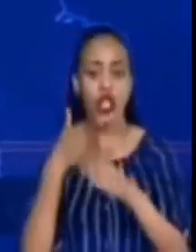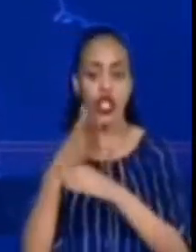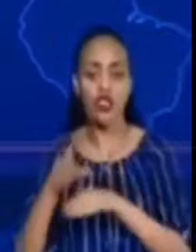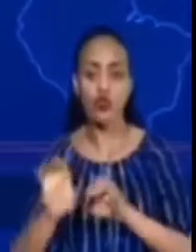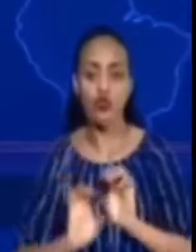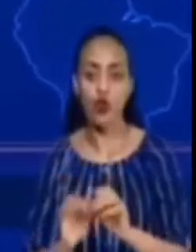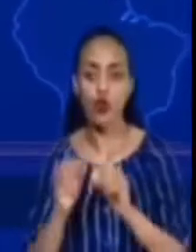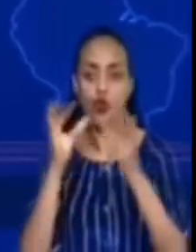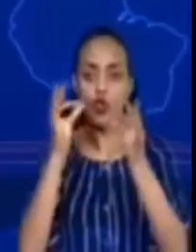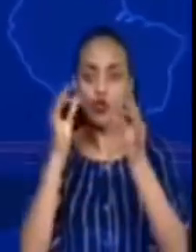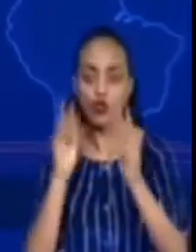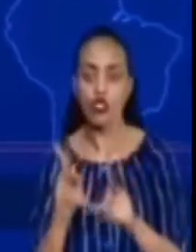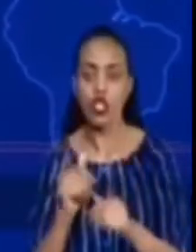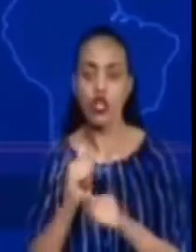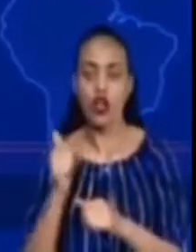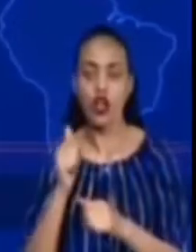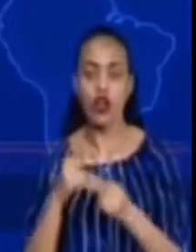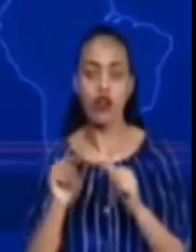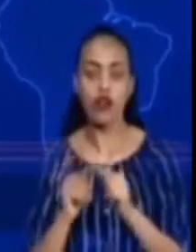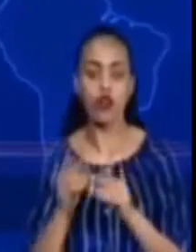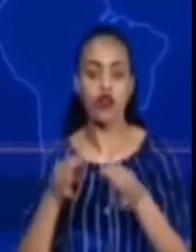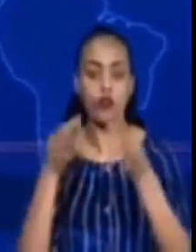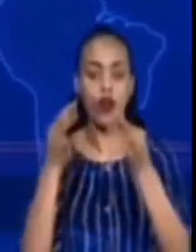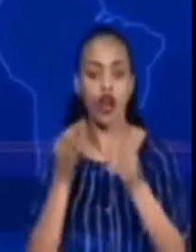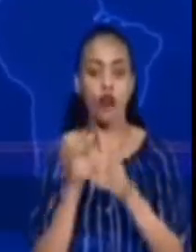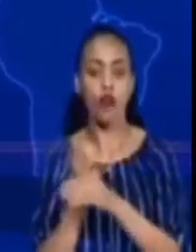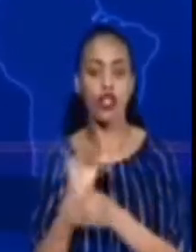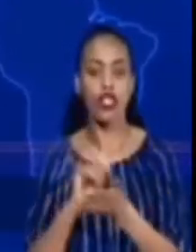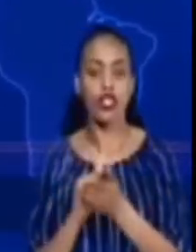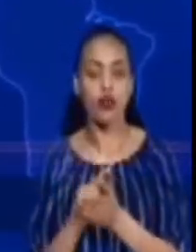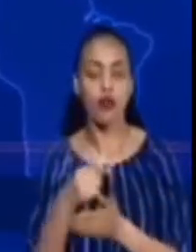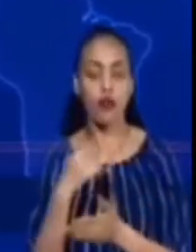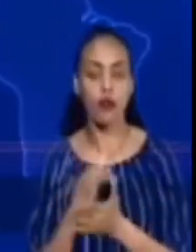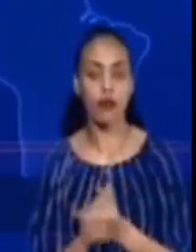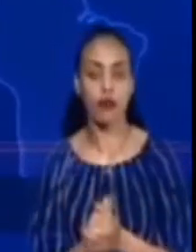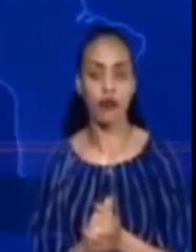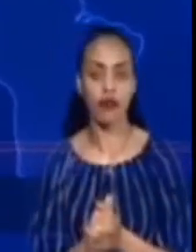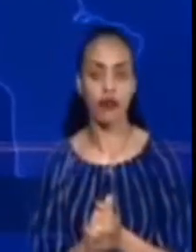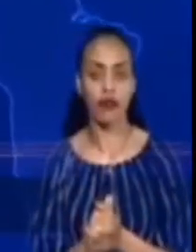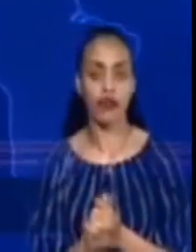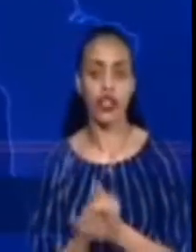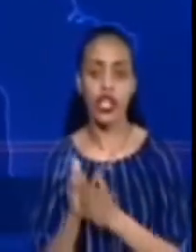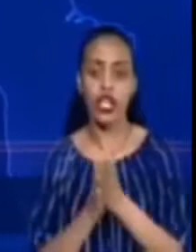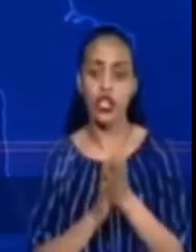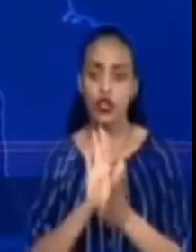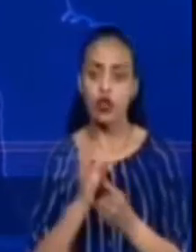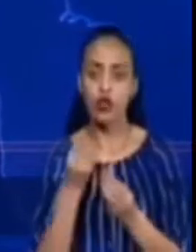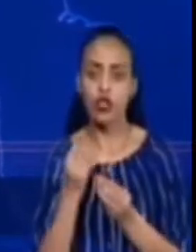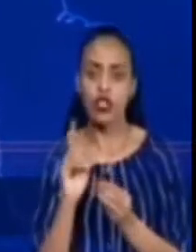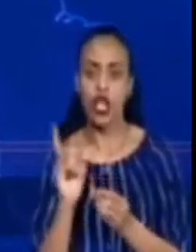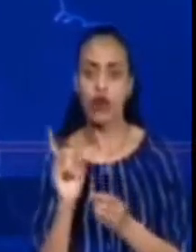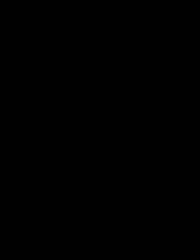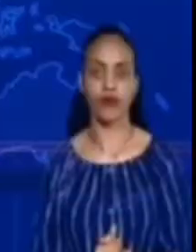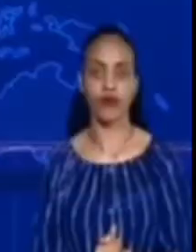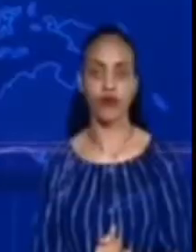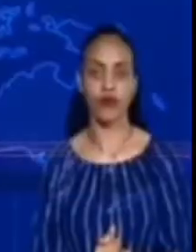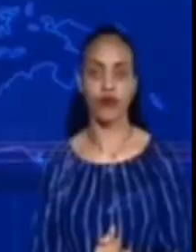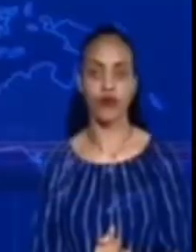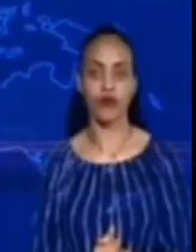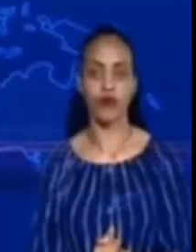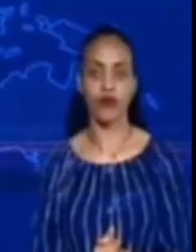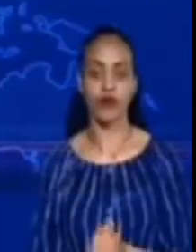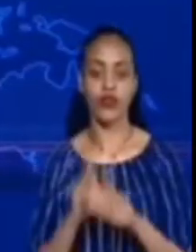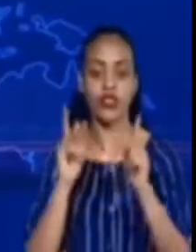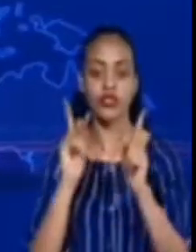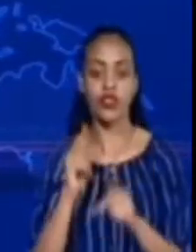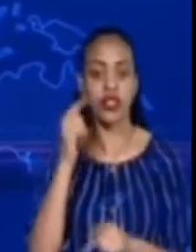ነው የሚሆነው እንዲህ ላቡን ዶክተር ዘበነ ላቡን እንደዚህ አድርጎ መሬት ላይ እንደዚህ ቢረጭ ወይ በቆሎ ወይ ገብስ ወይስ